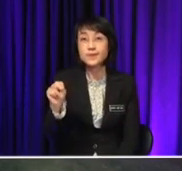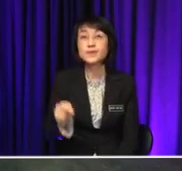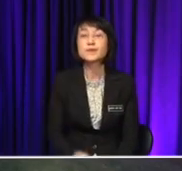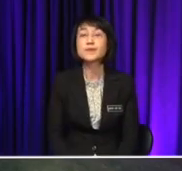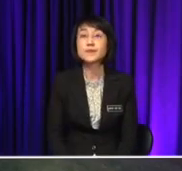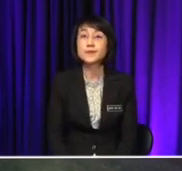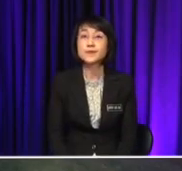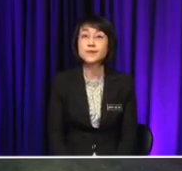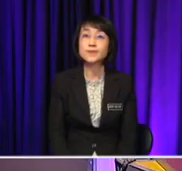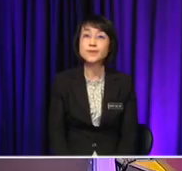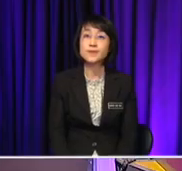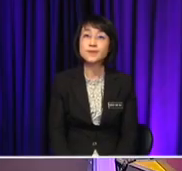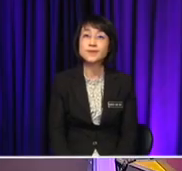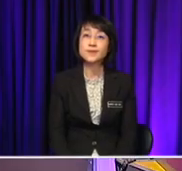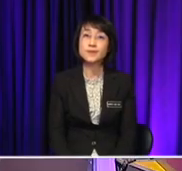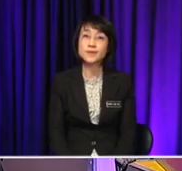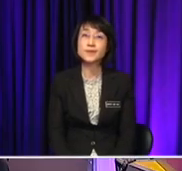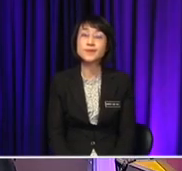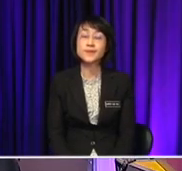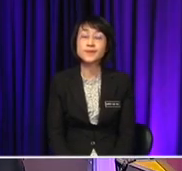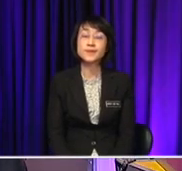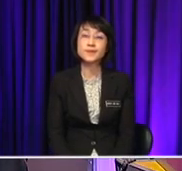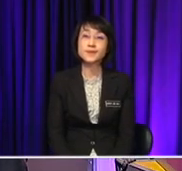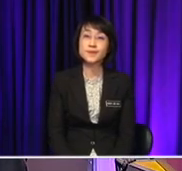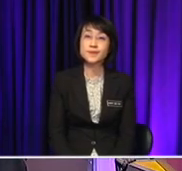berkisar tentang kehidupan kita